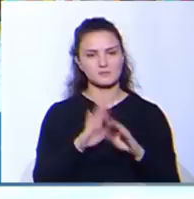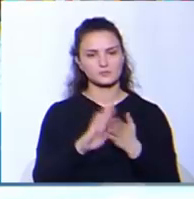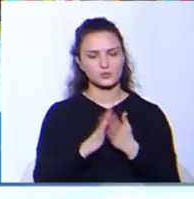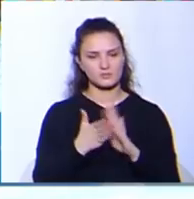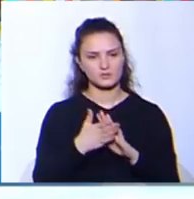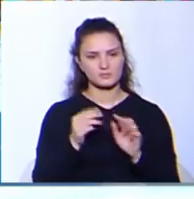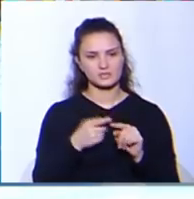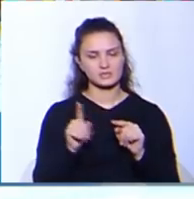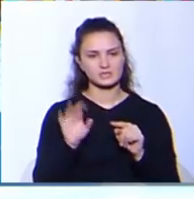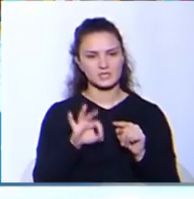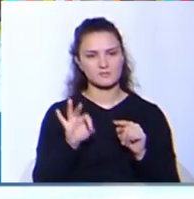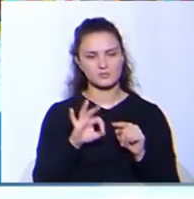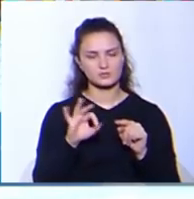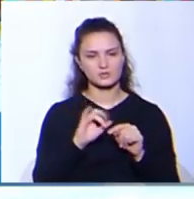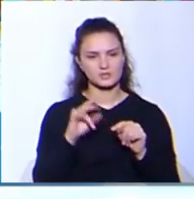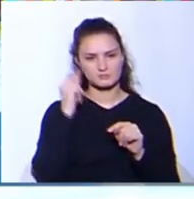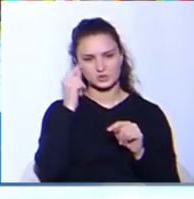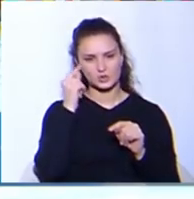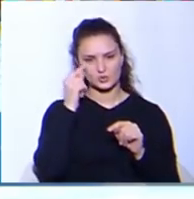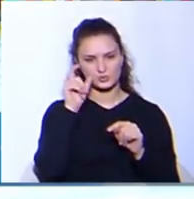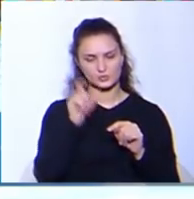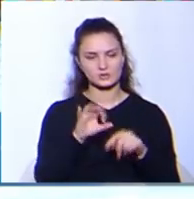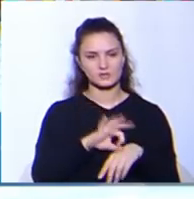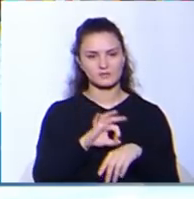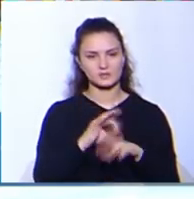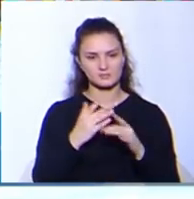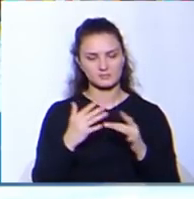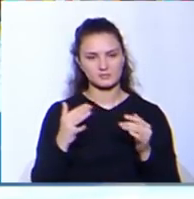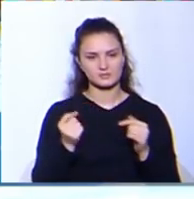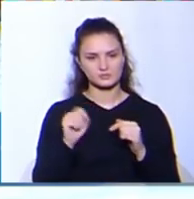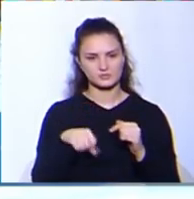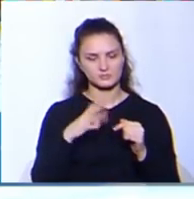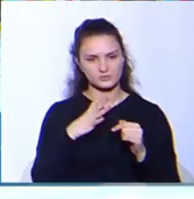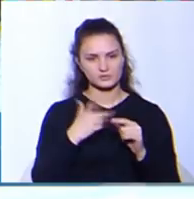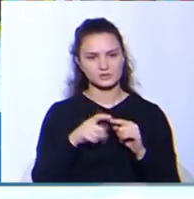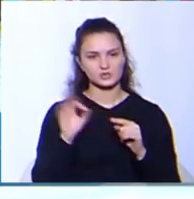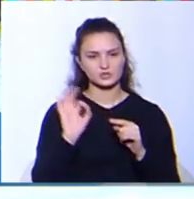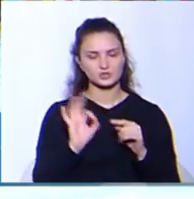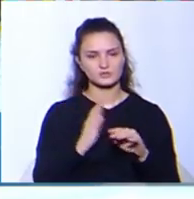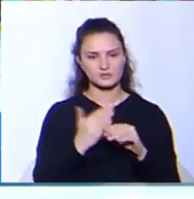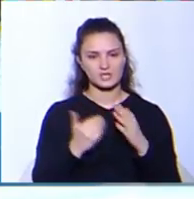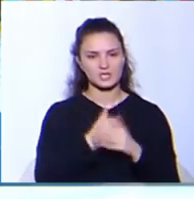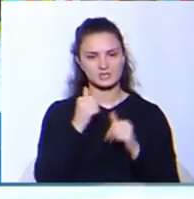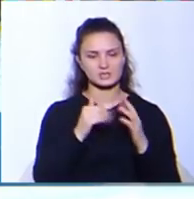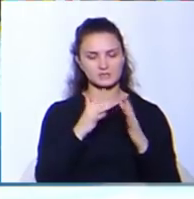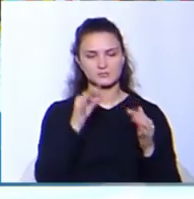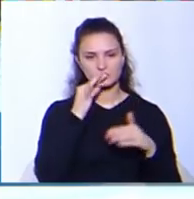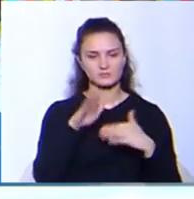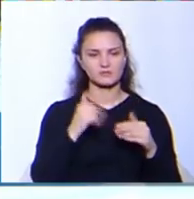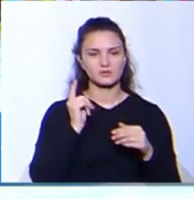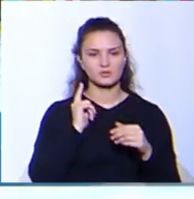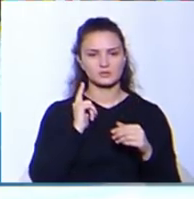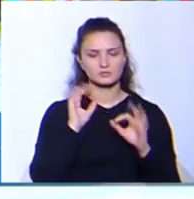მდგომარეობა რის გამოც ან წამოვიდეს ფსიქოზური დაავადებები რაც ძალიან ნიახშირი გვაქვს ჩვენ აი ახალი წლების მერე ველოდებით